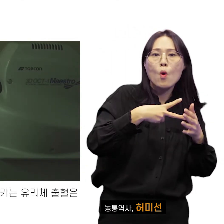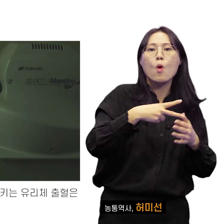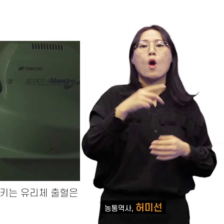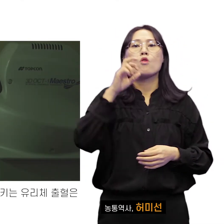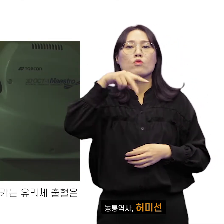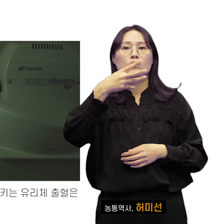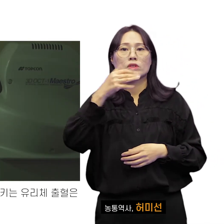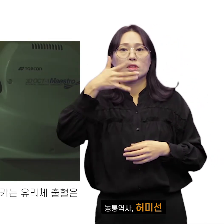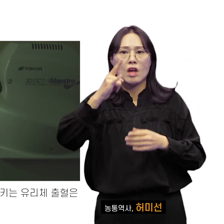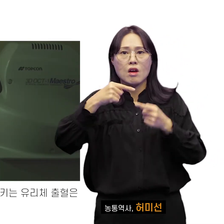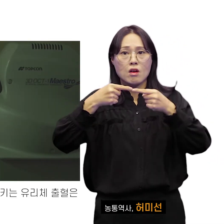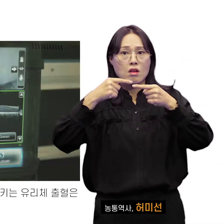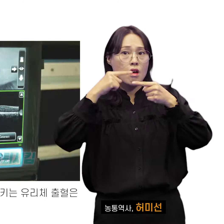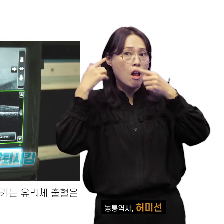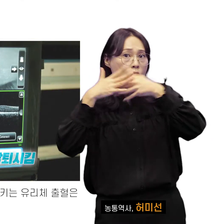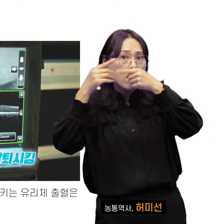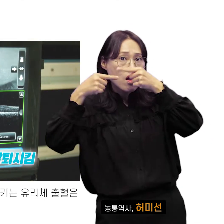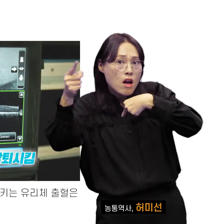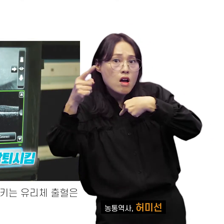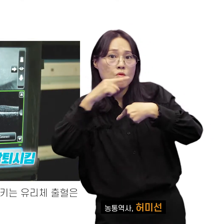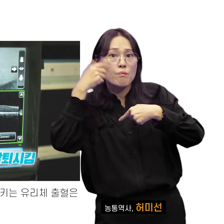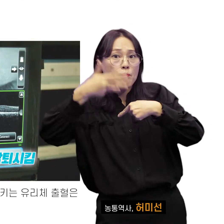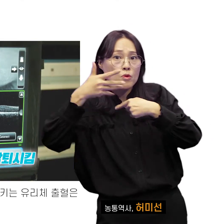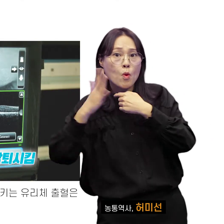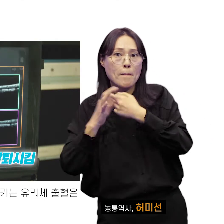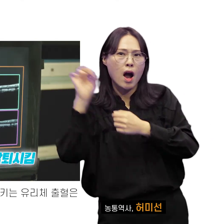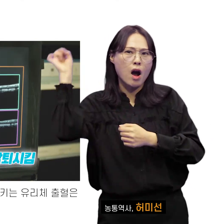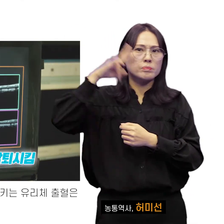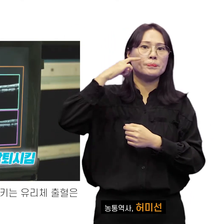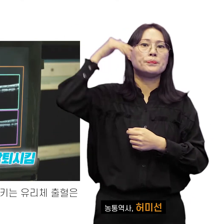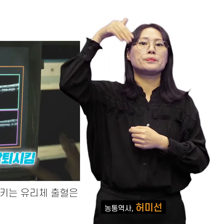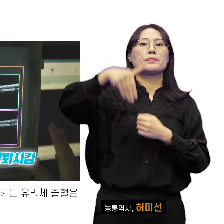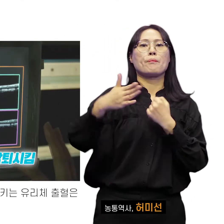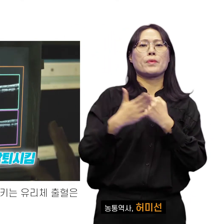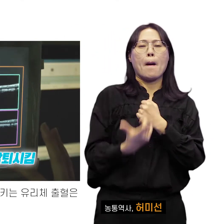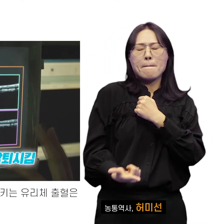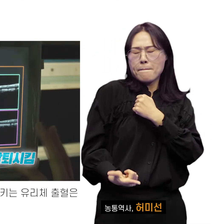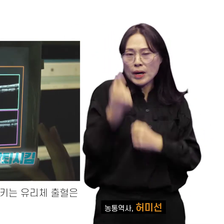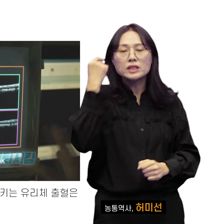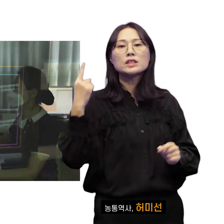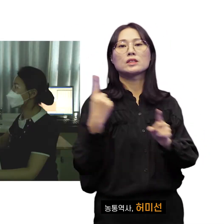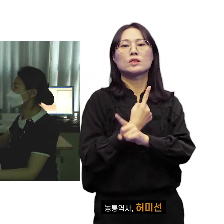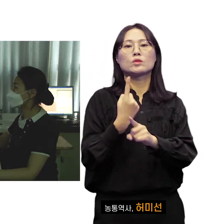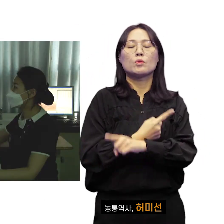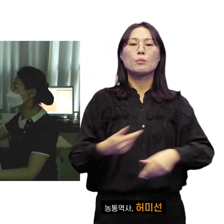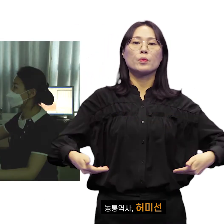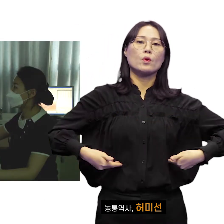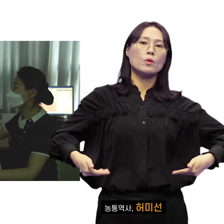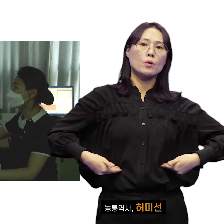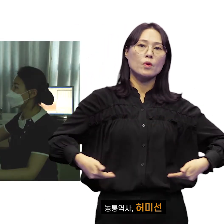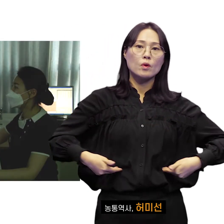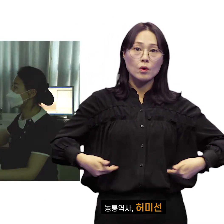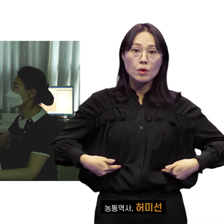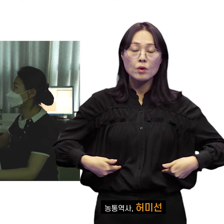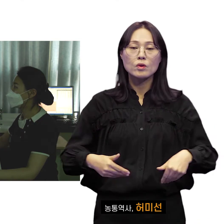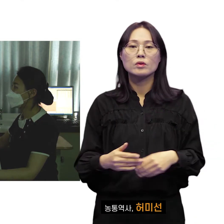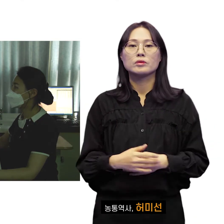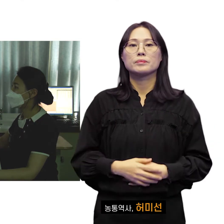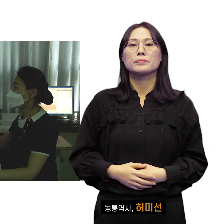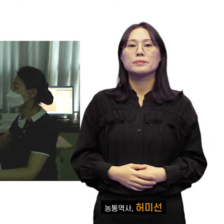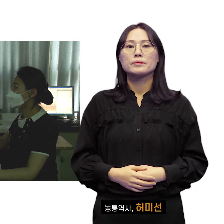자라난 혈관이 출혈을 일으키는 유리체 출혈은 급격하게 시력을 감퇴시키기 때문에 신속히 치료를 받아야